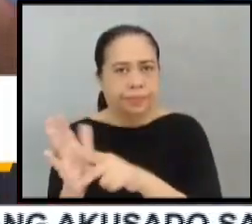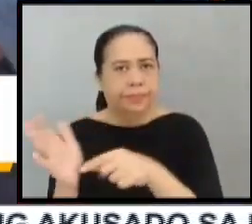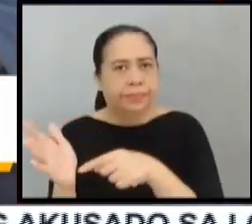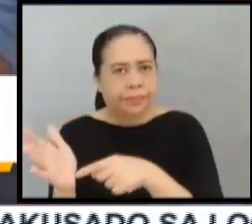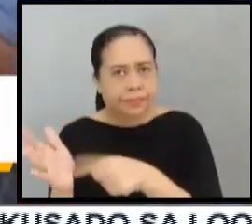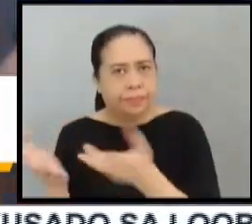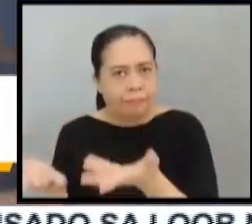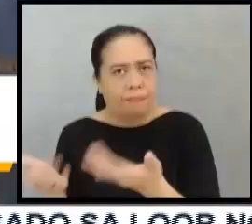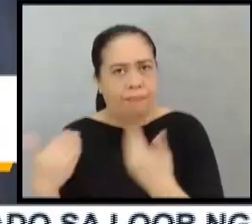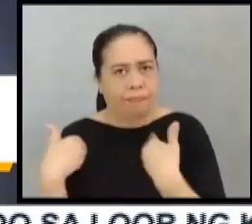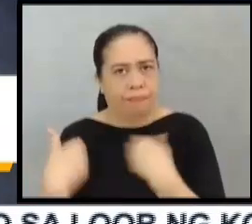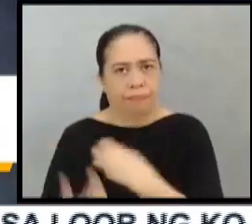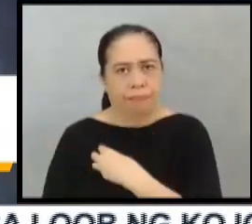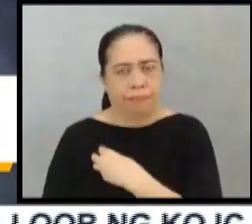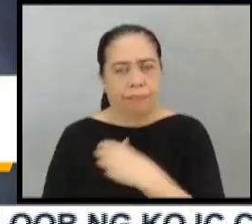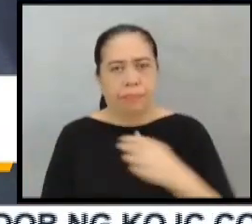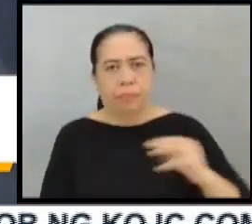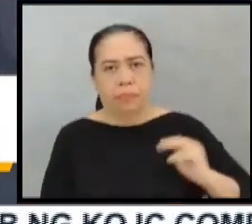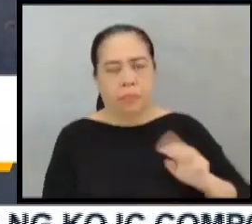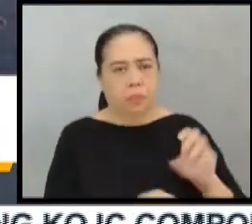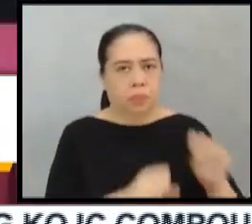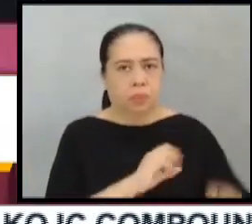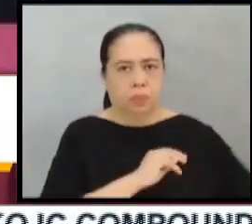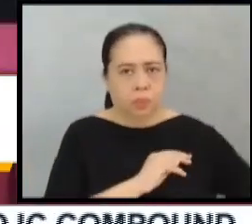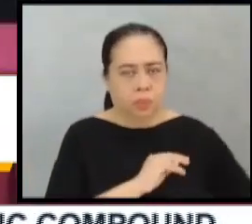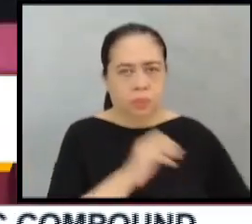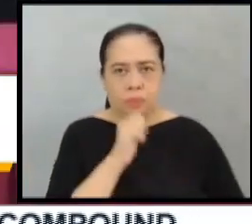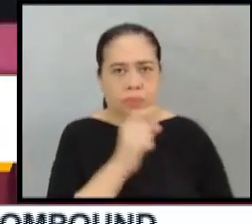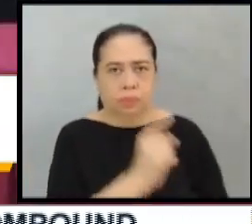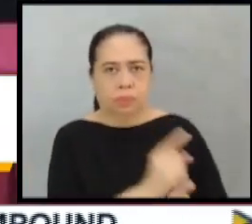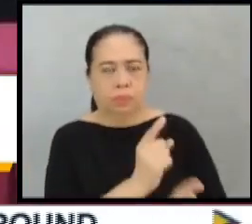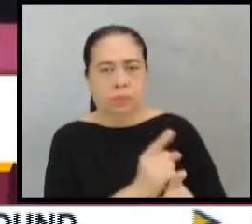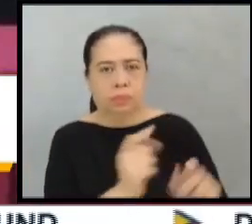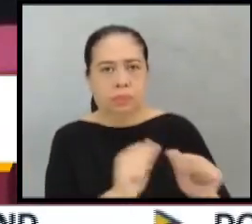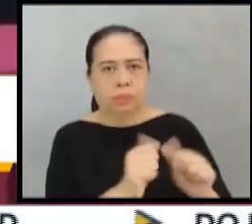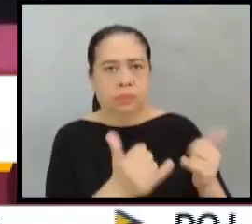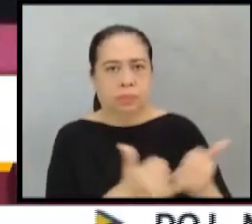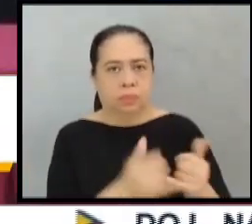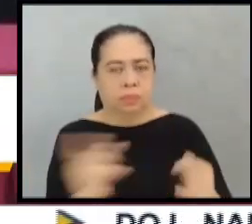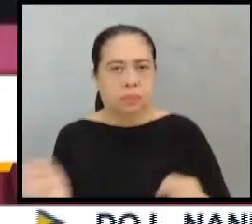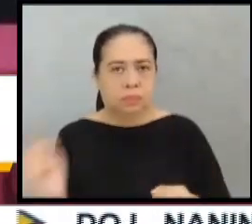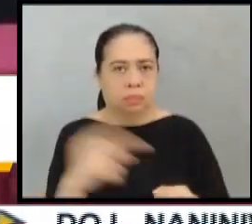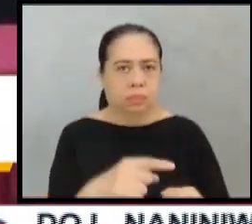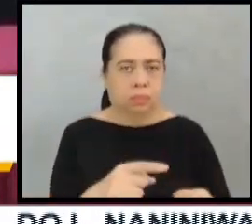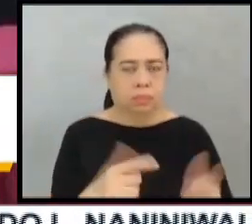ng militar, kaya hindi ito ang tamang ahensya na humawak o rumahawak